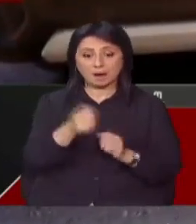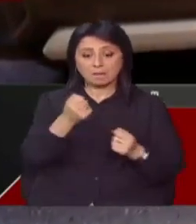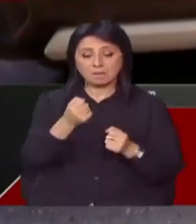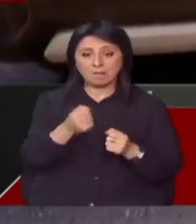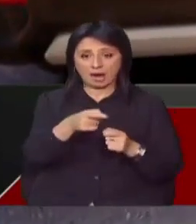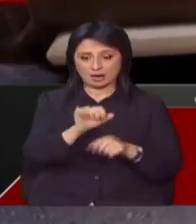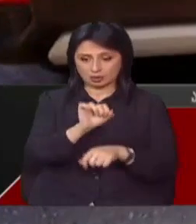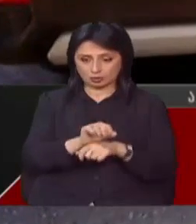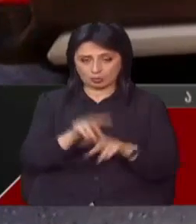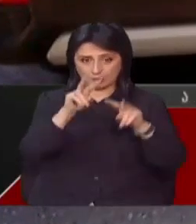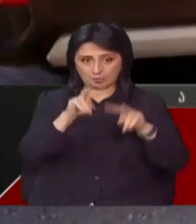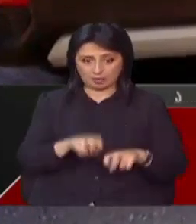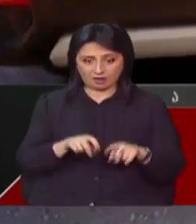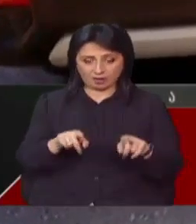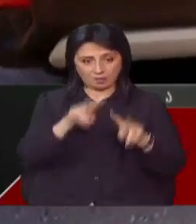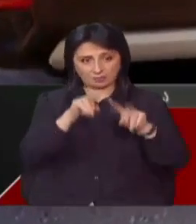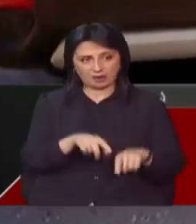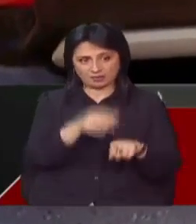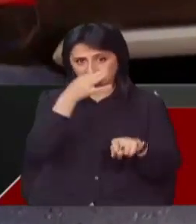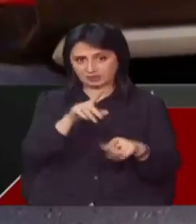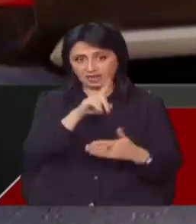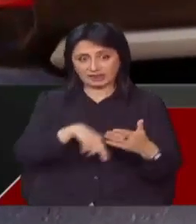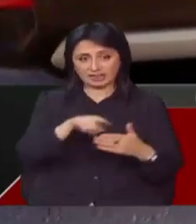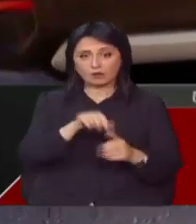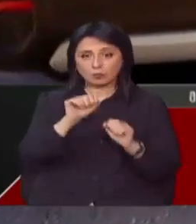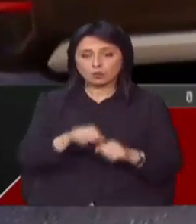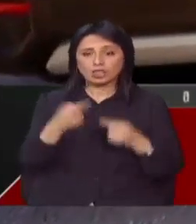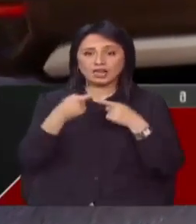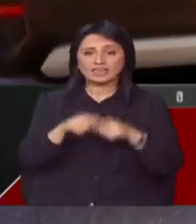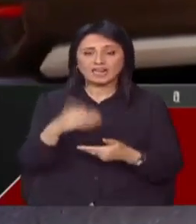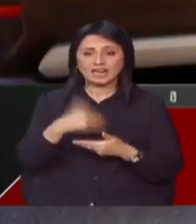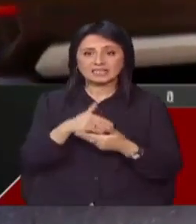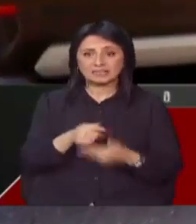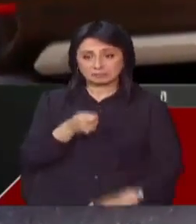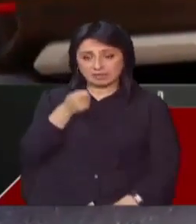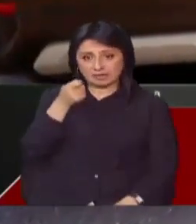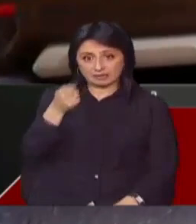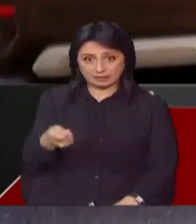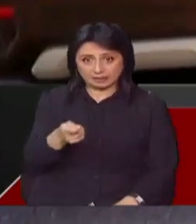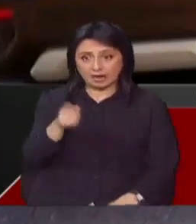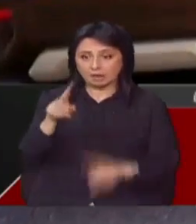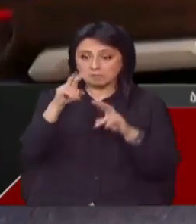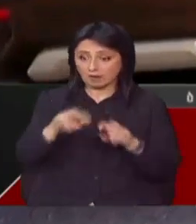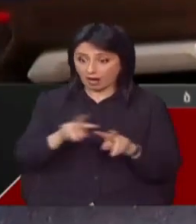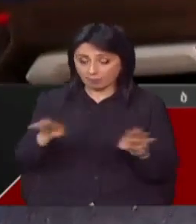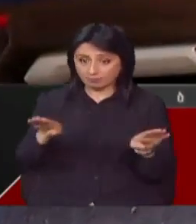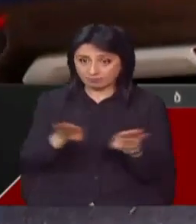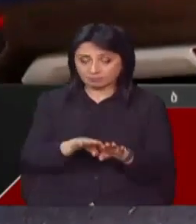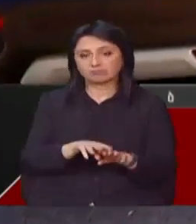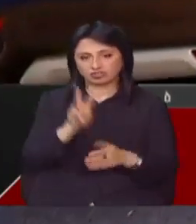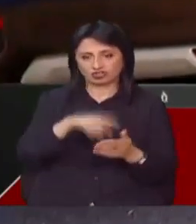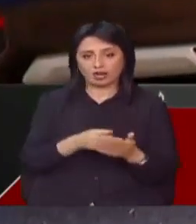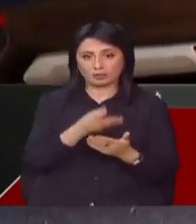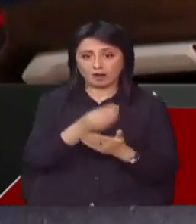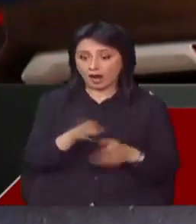რომელიც უკვე დღეიდან ამოქმედა ატმოსფერულ ჰაერში მავნე ნივთიერების შემცველობას შეამცირებს და გაუმჯობესდება მნიშვნელოვნად